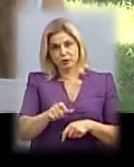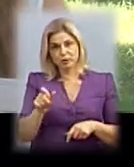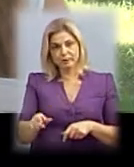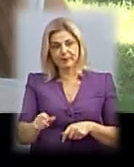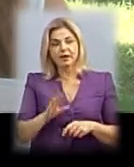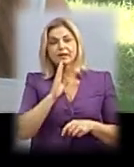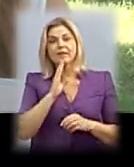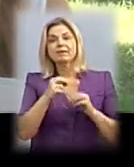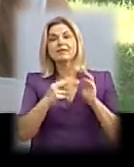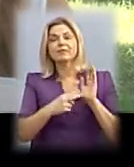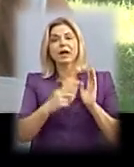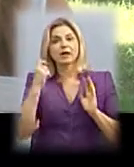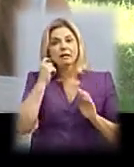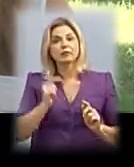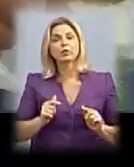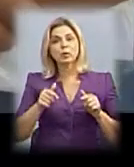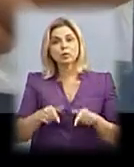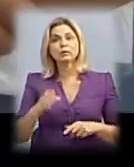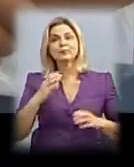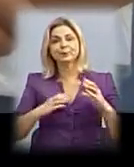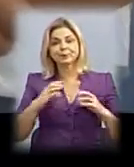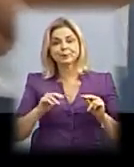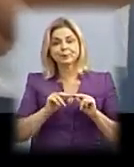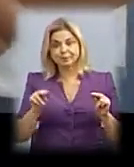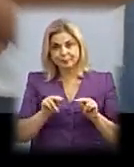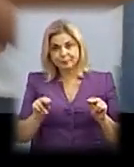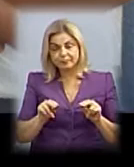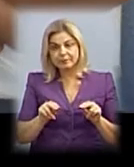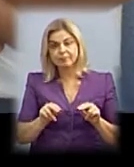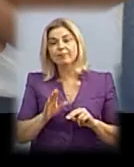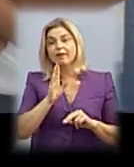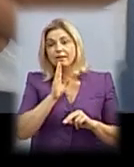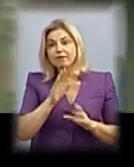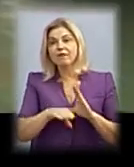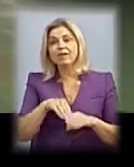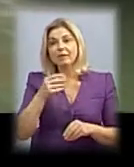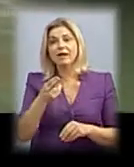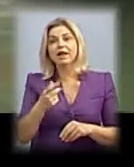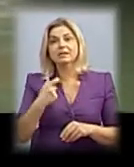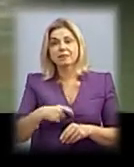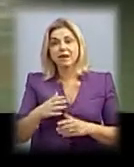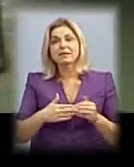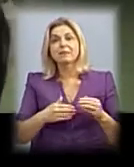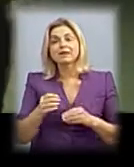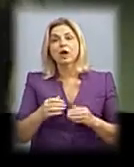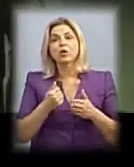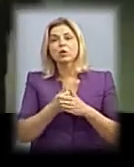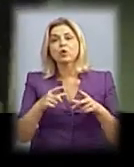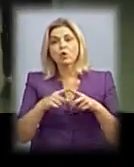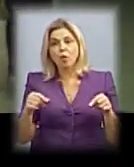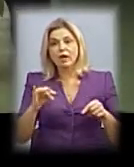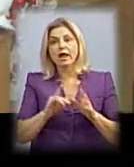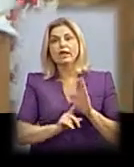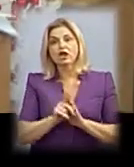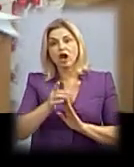Лобода вступила до Миколаївського національного університету імені Василя Сухомлинського. Дівчина обрала для себе спеціальність дошкільна та початкова